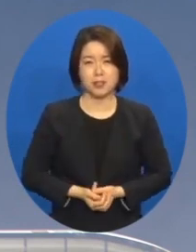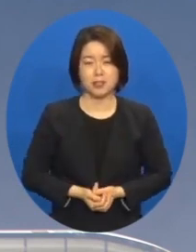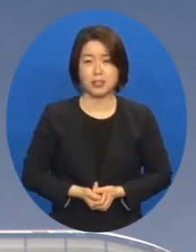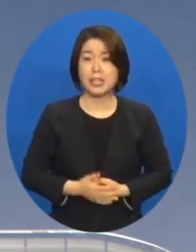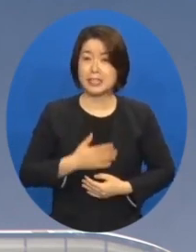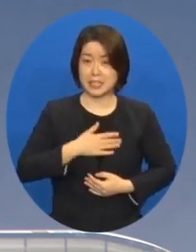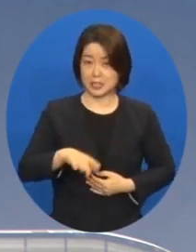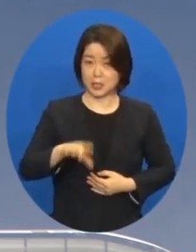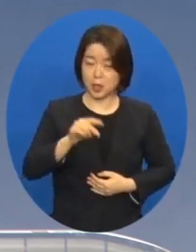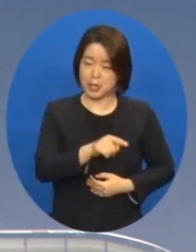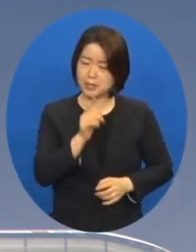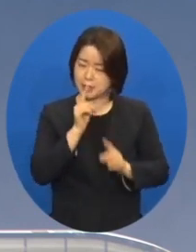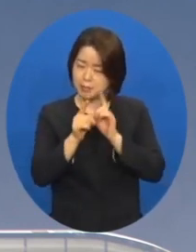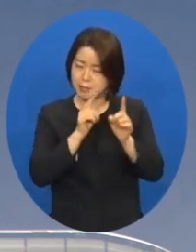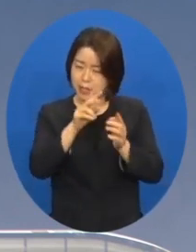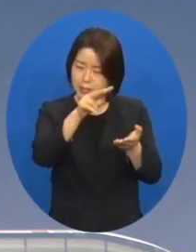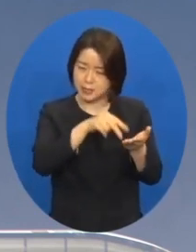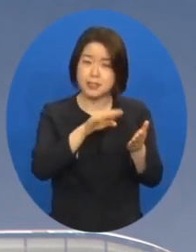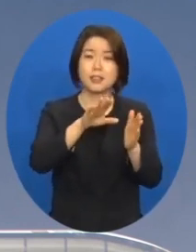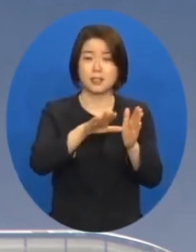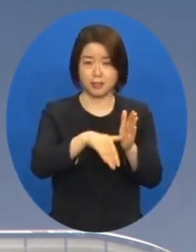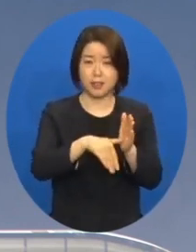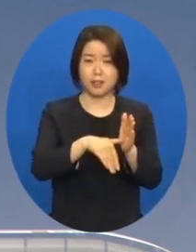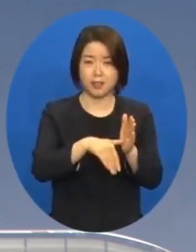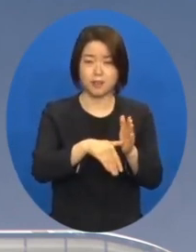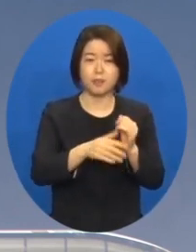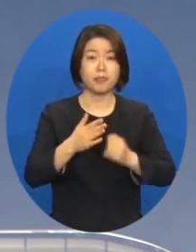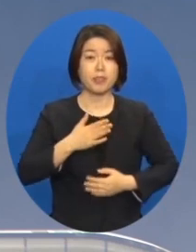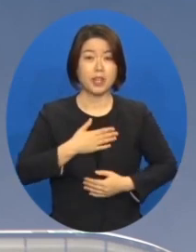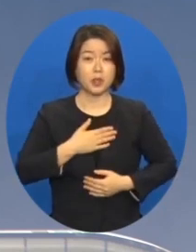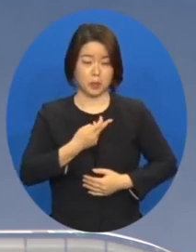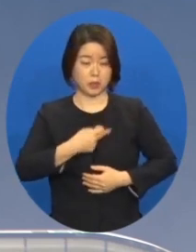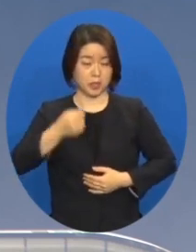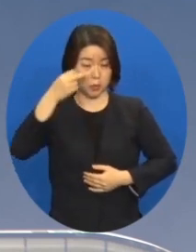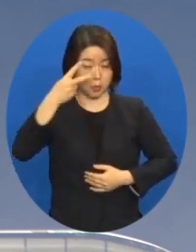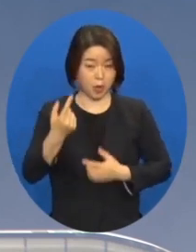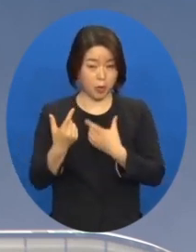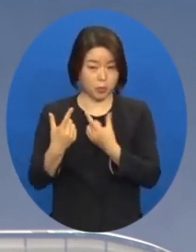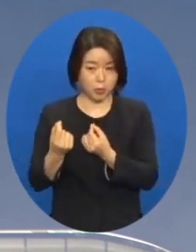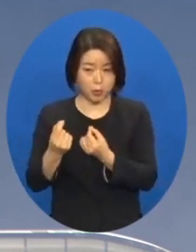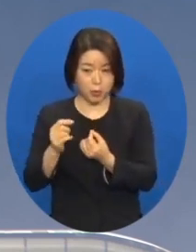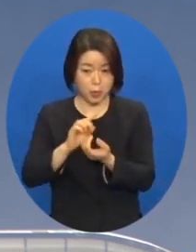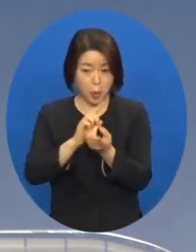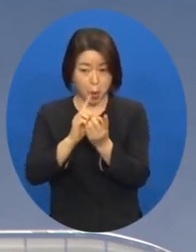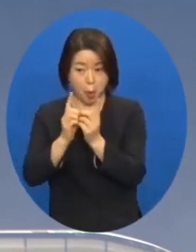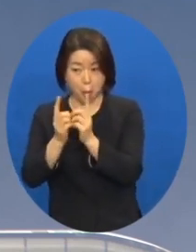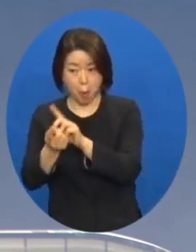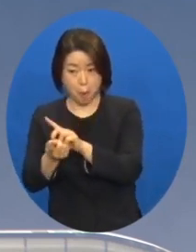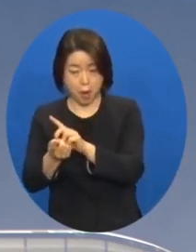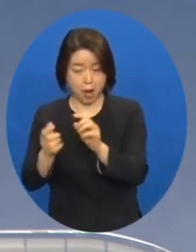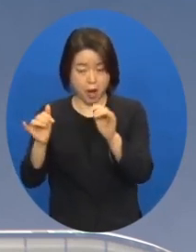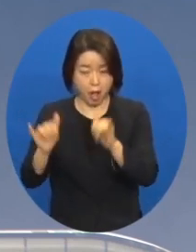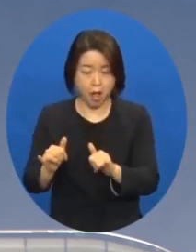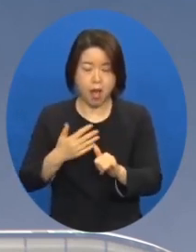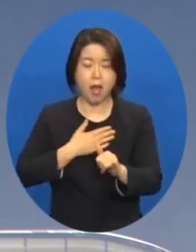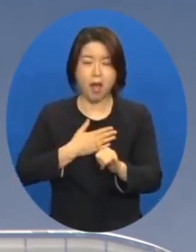저는 처음에 이 말씀을 읽을 때 저도 사도 바울처럼 될까 봐 두려웠습니다. 이게